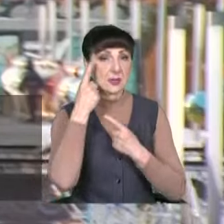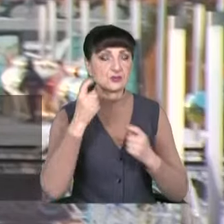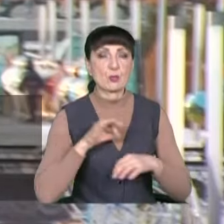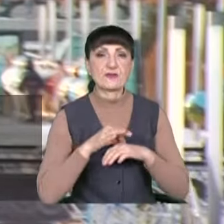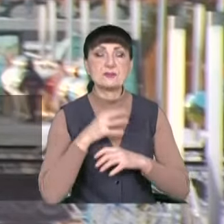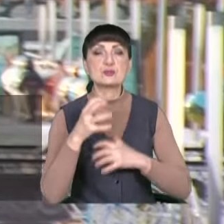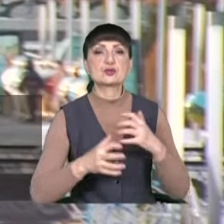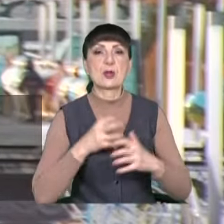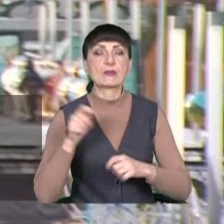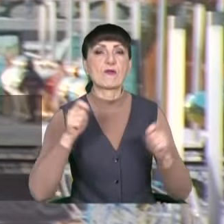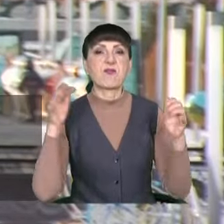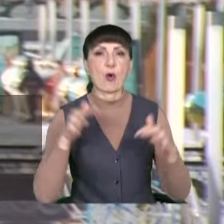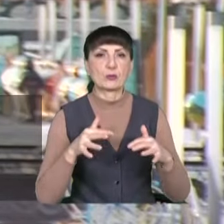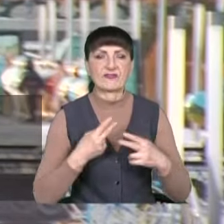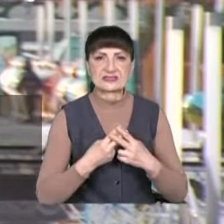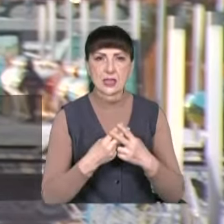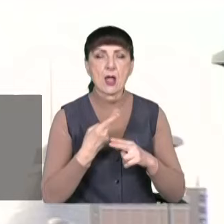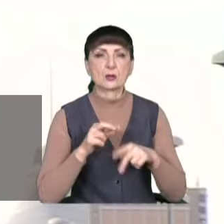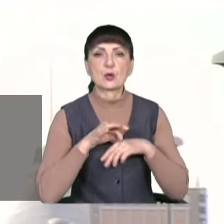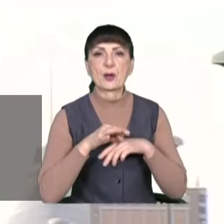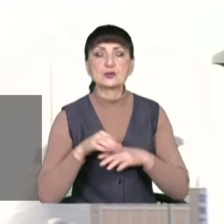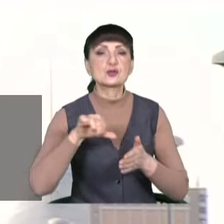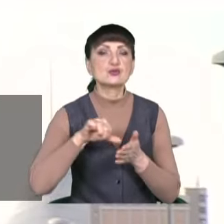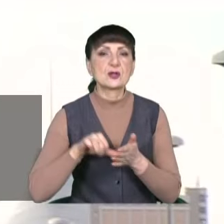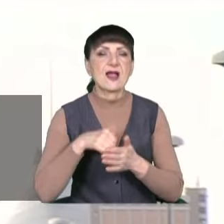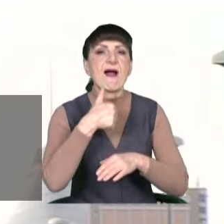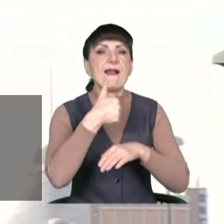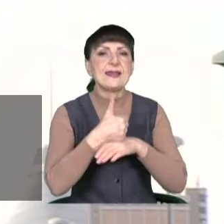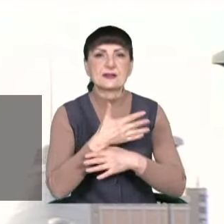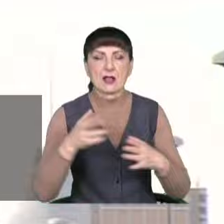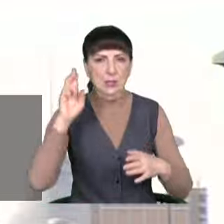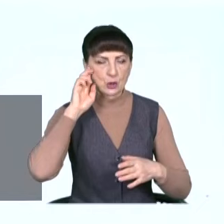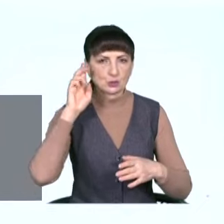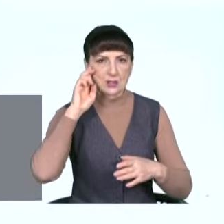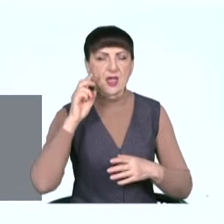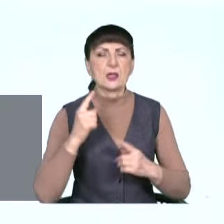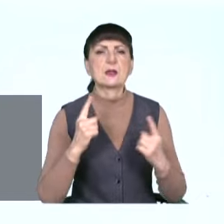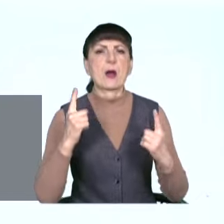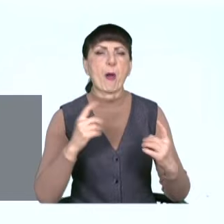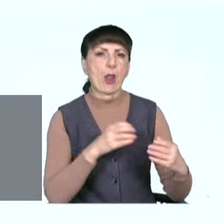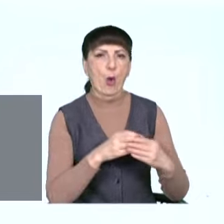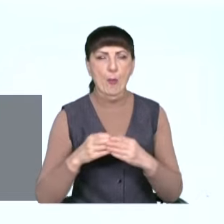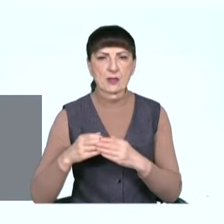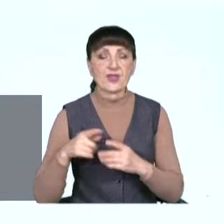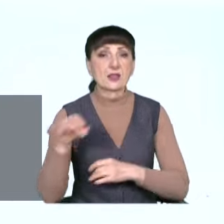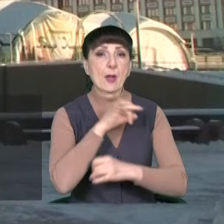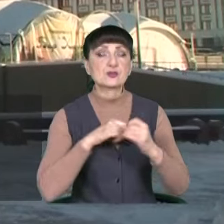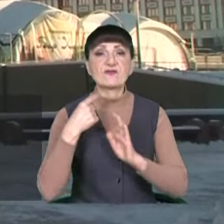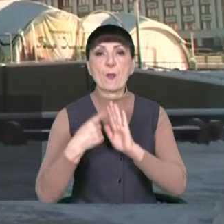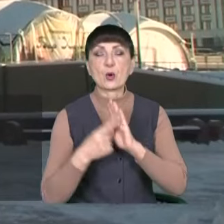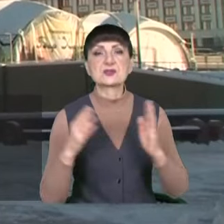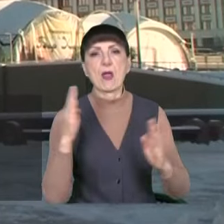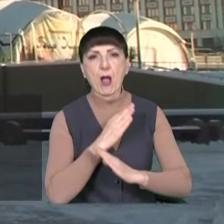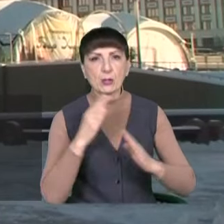проведении международного форума в столице, который пройдет с участием лидеров ряда государств и глобальных компаний. Там обсудят вопросы